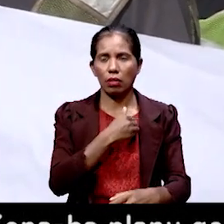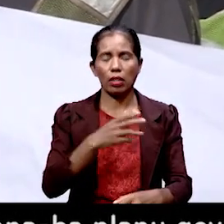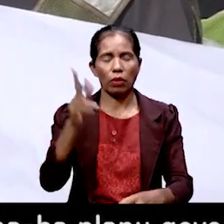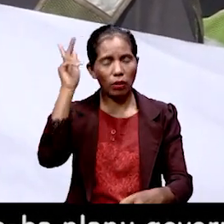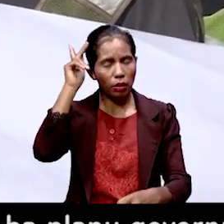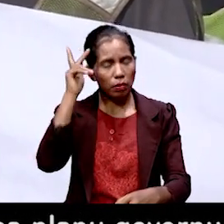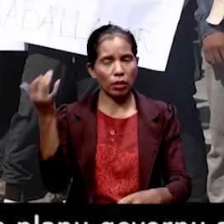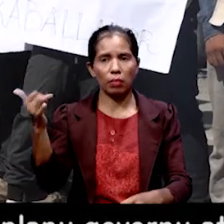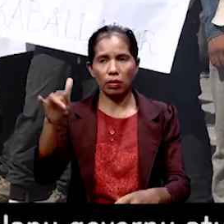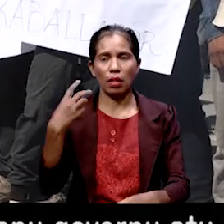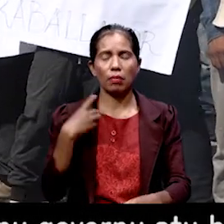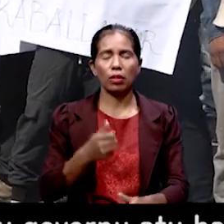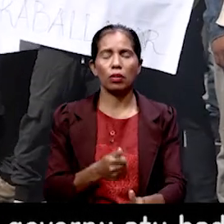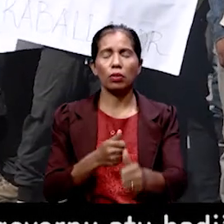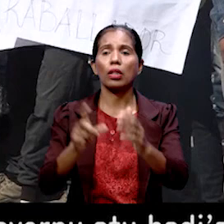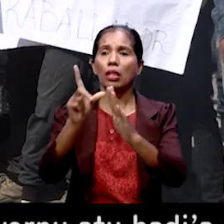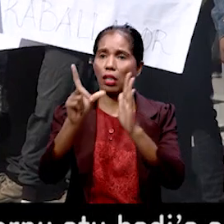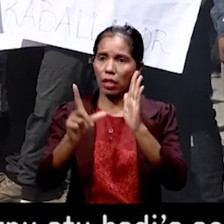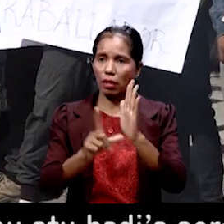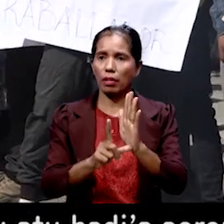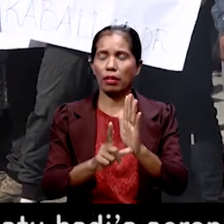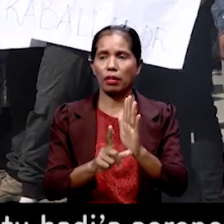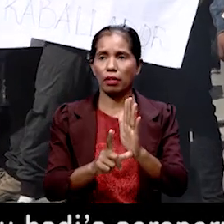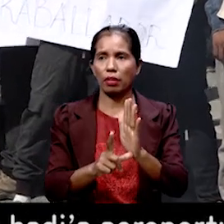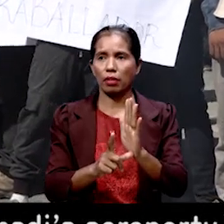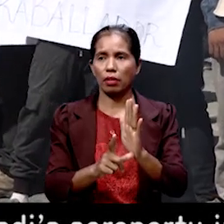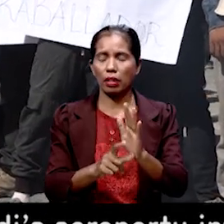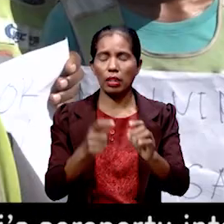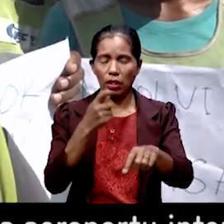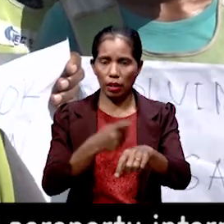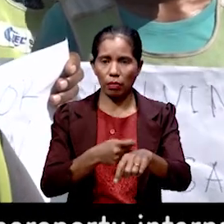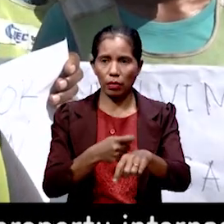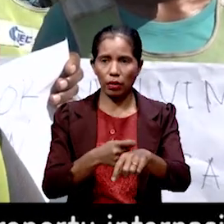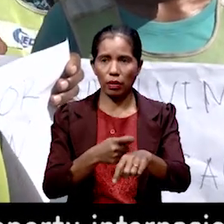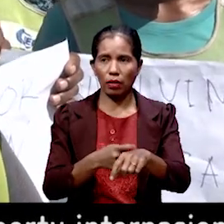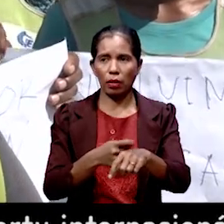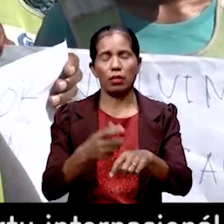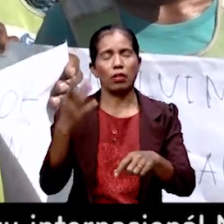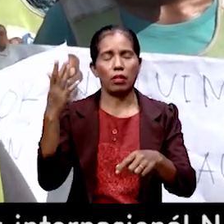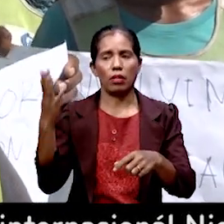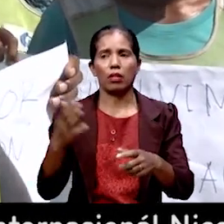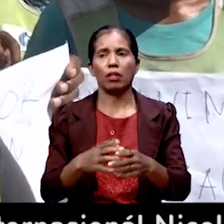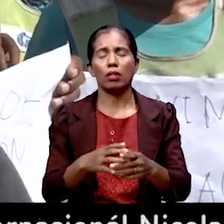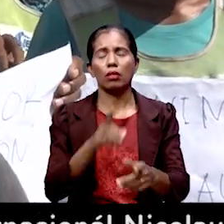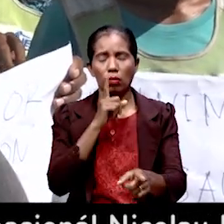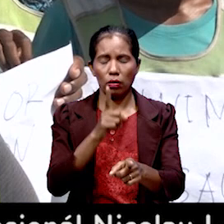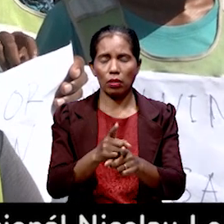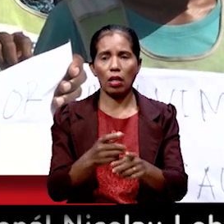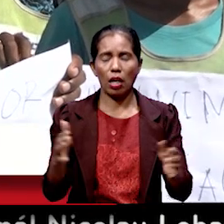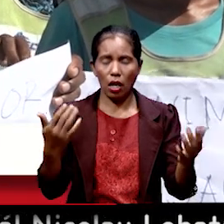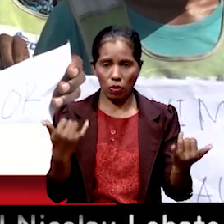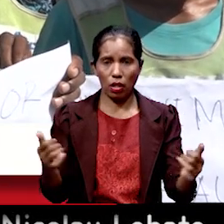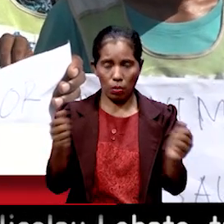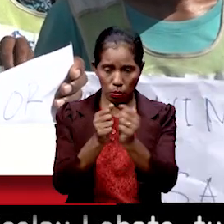kami sei lautir prosedur lainian. Iha momen tirane total traveler sira nebe kia agora round hamu tu kia